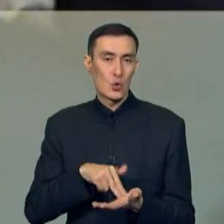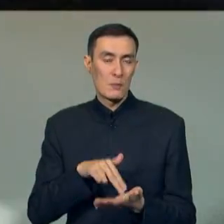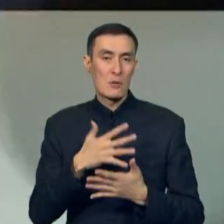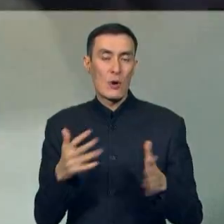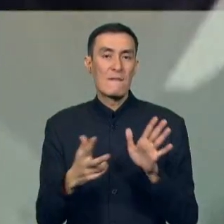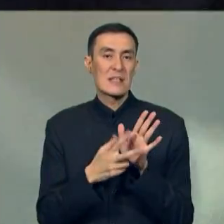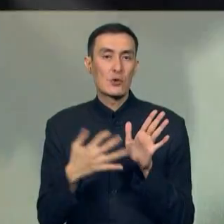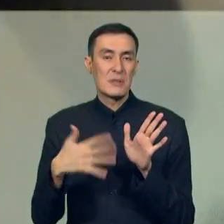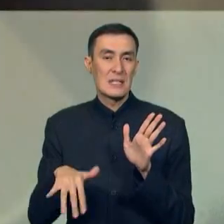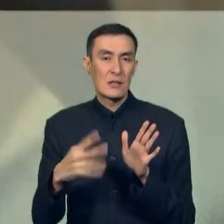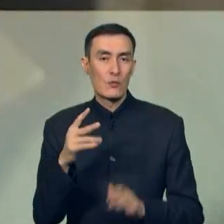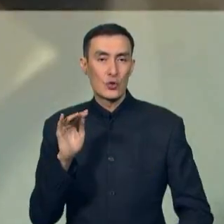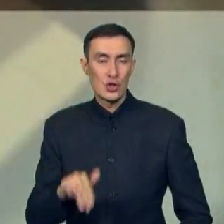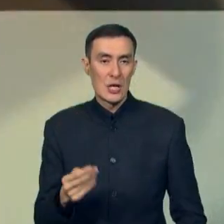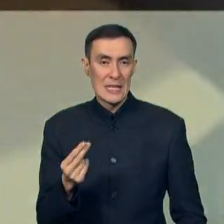850 2000 тенге